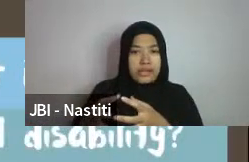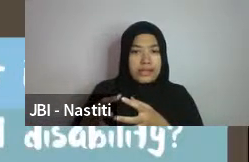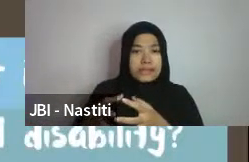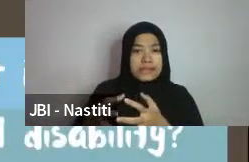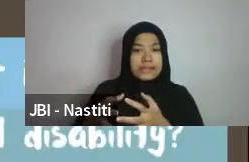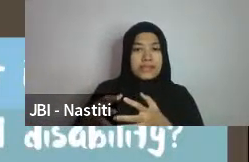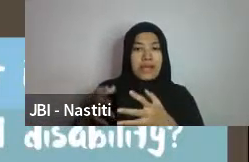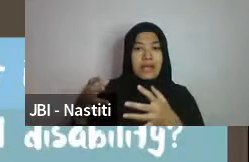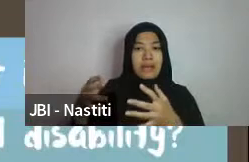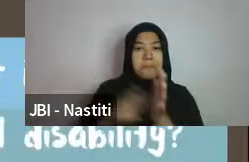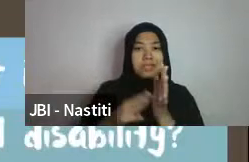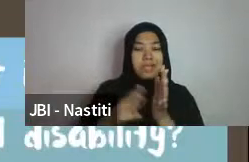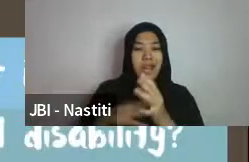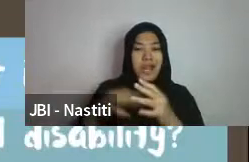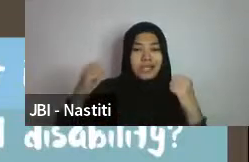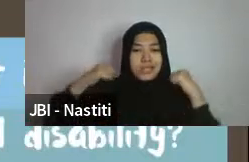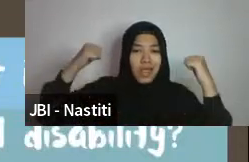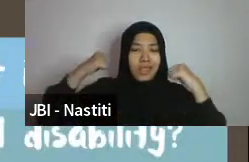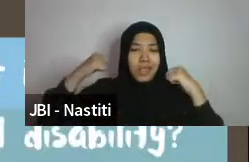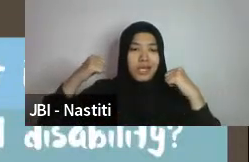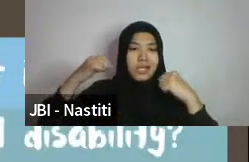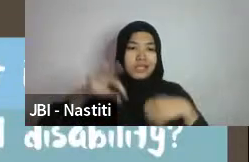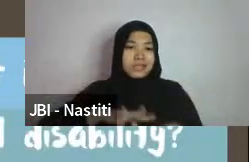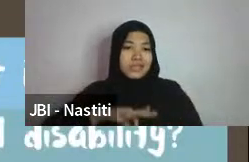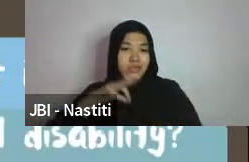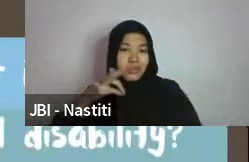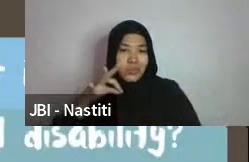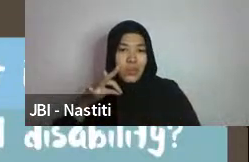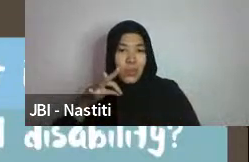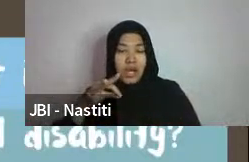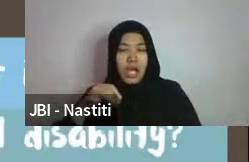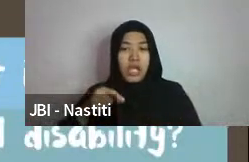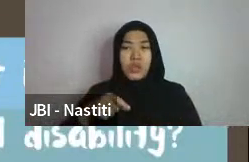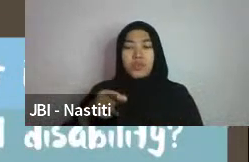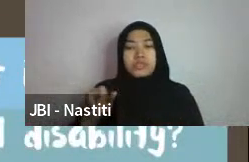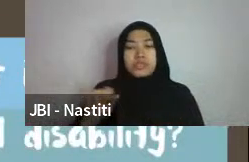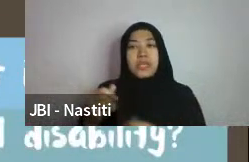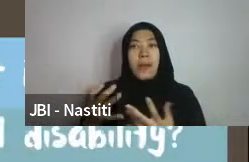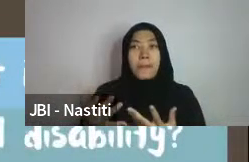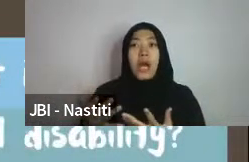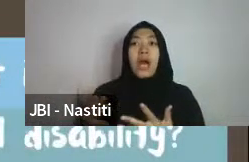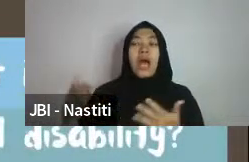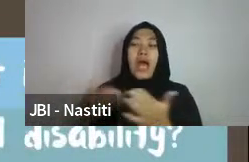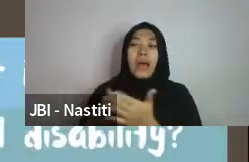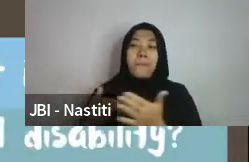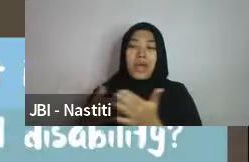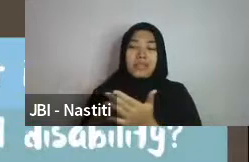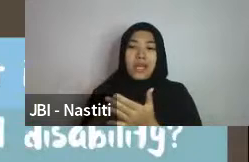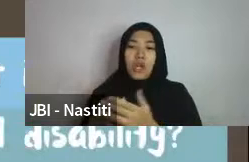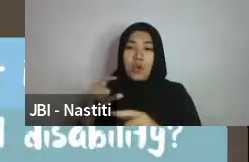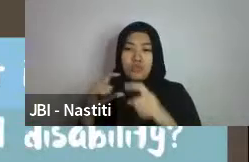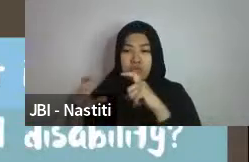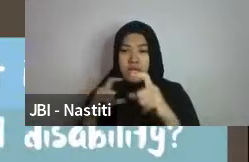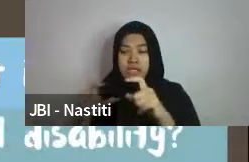masalah kesehatan jiwa, yang mengalami hambatan pada saat berinteraksi dengan lingkungan. Kesehatan jiwanya bisa skizofrenia, bipolar,